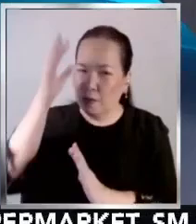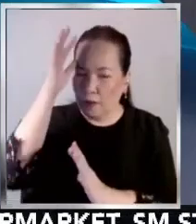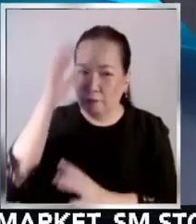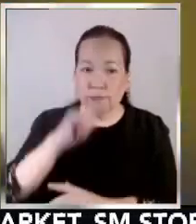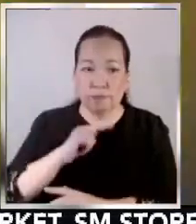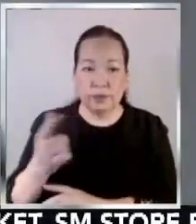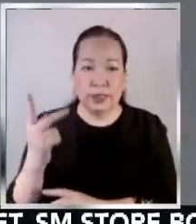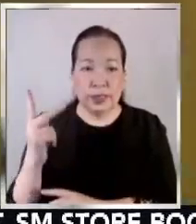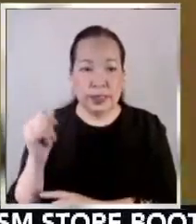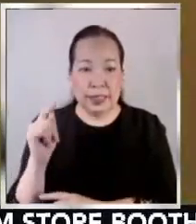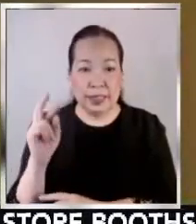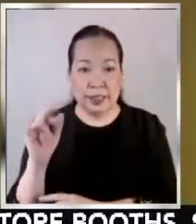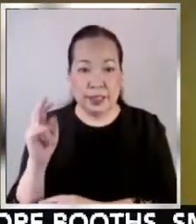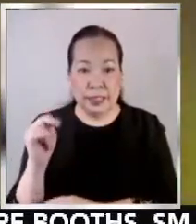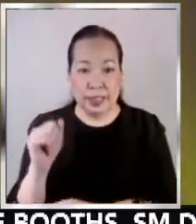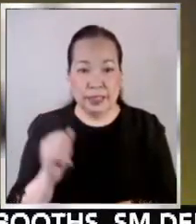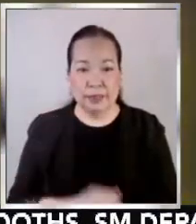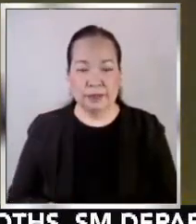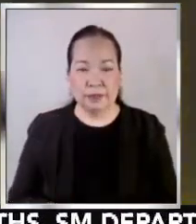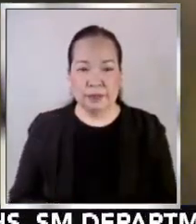Son.